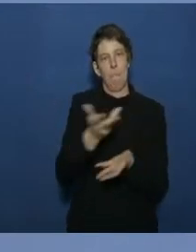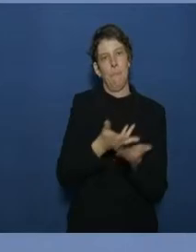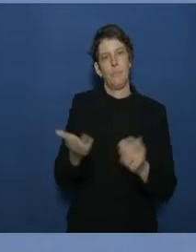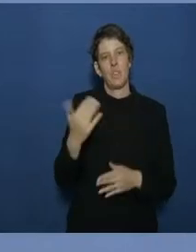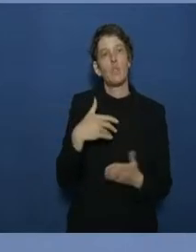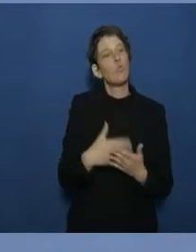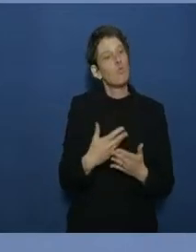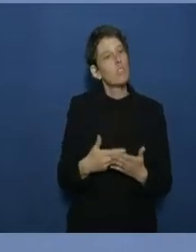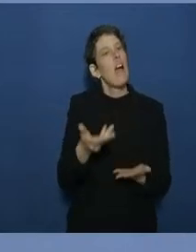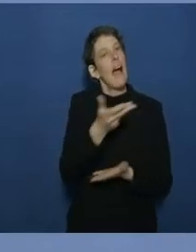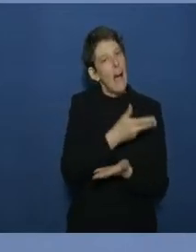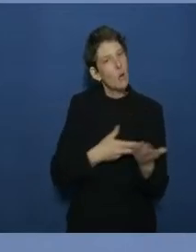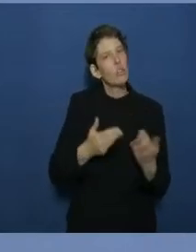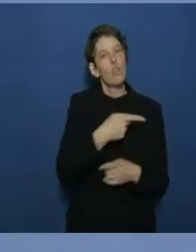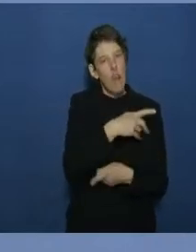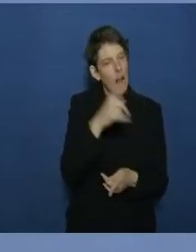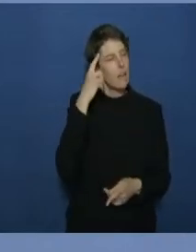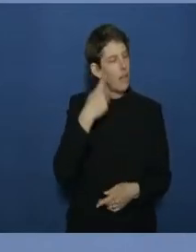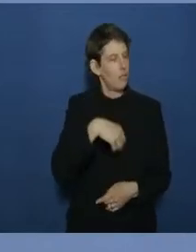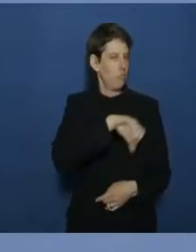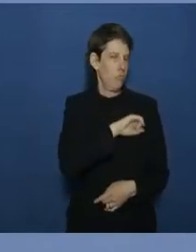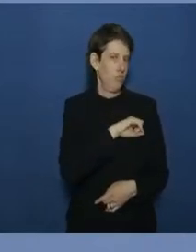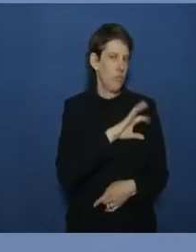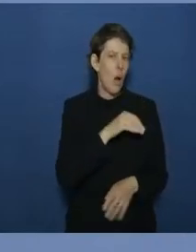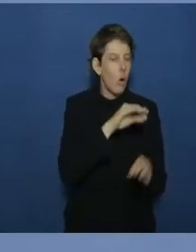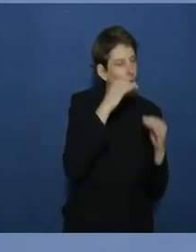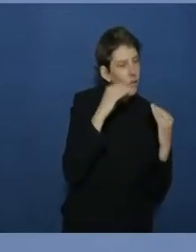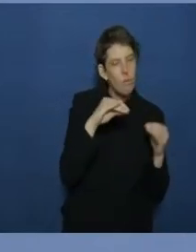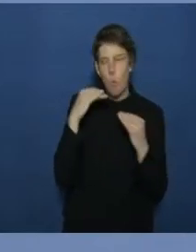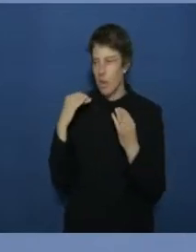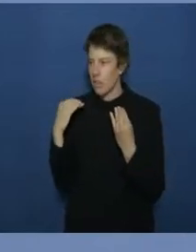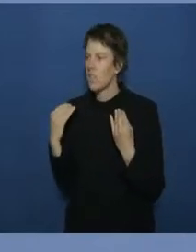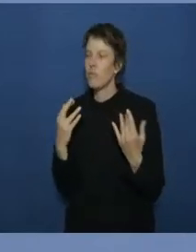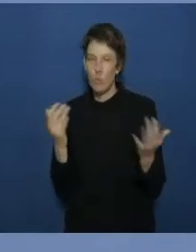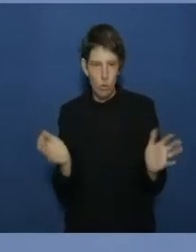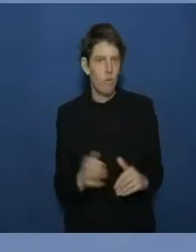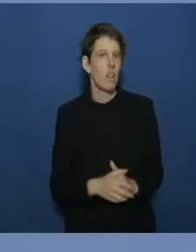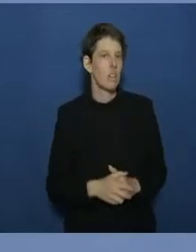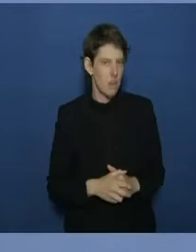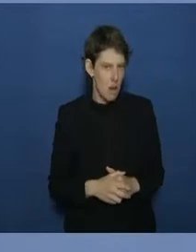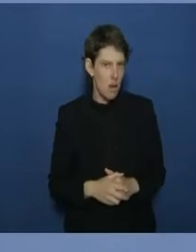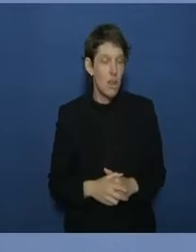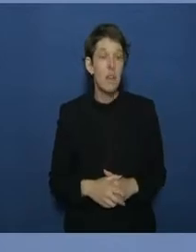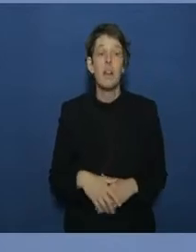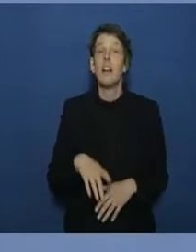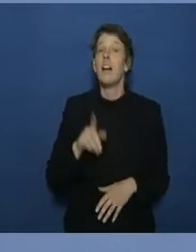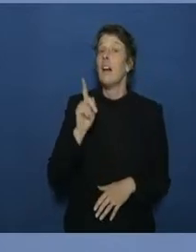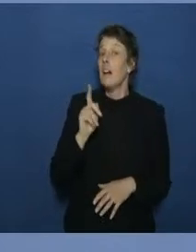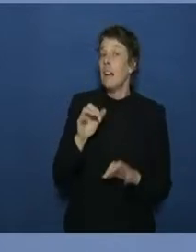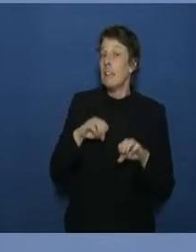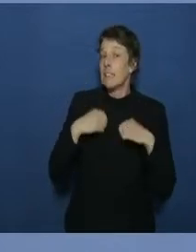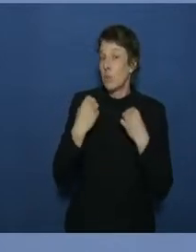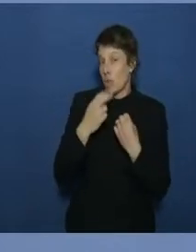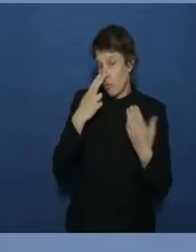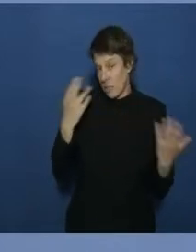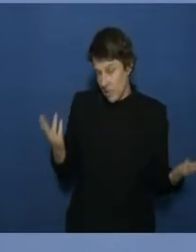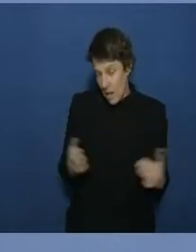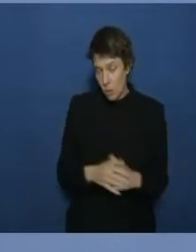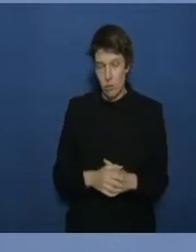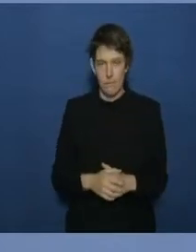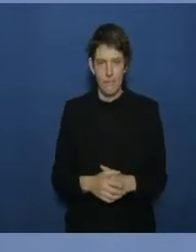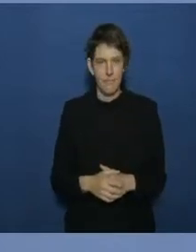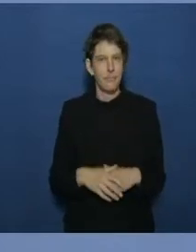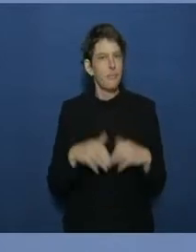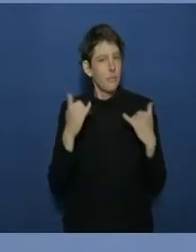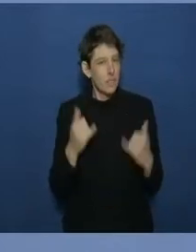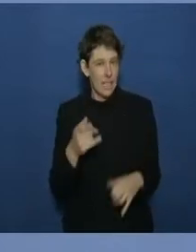Seiten als sehr nützlich und informativ empfunden wurde. Was ist die Situation?